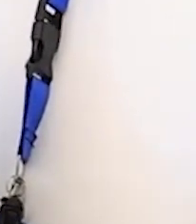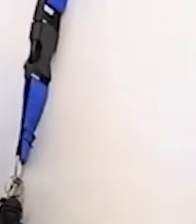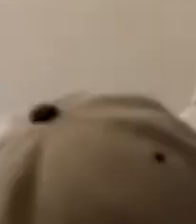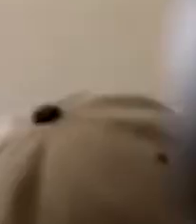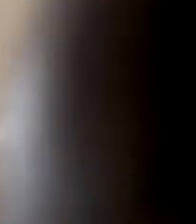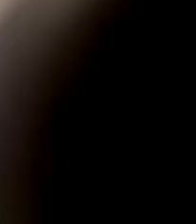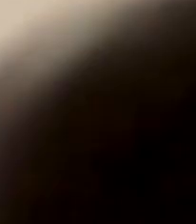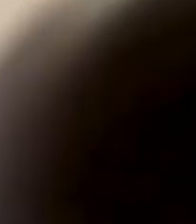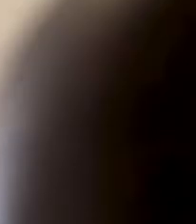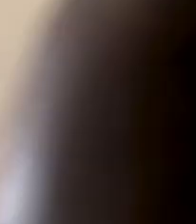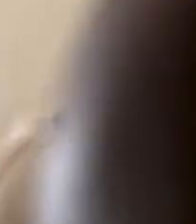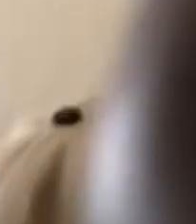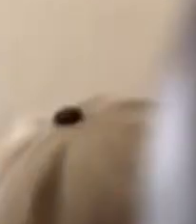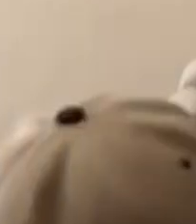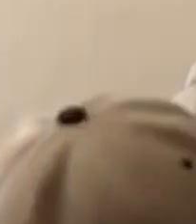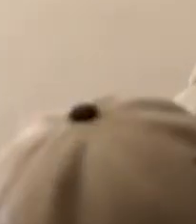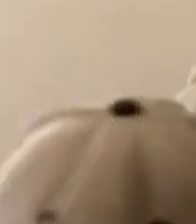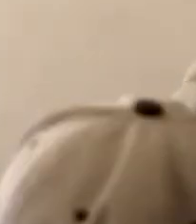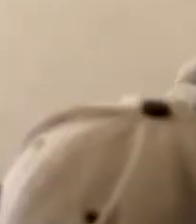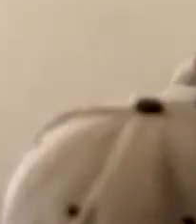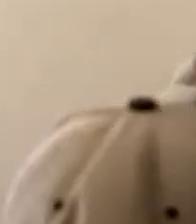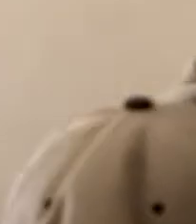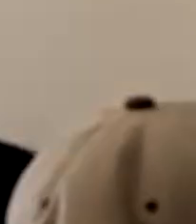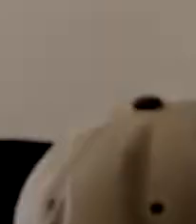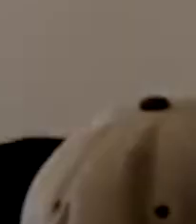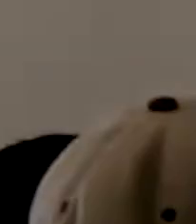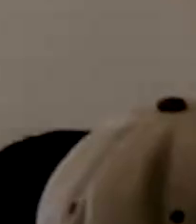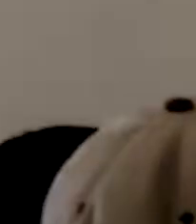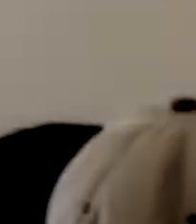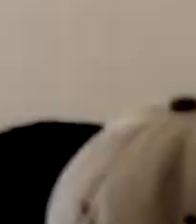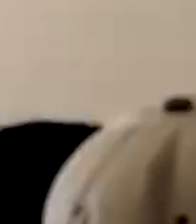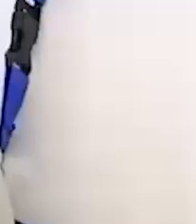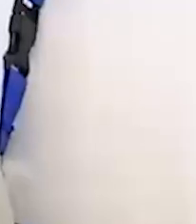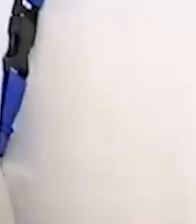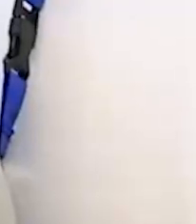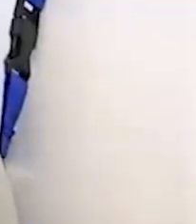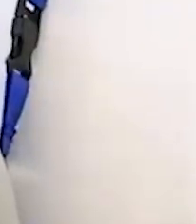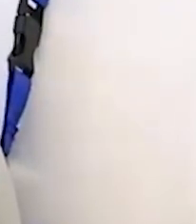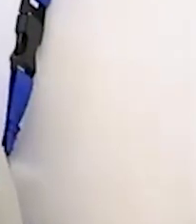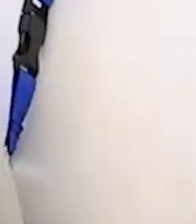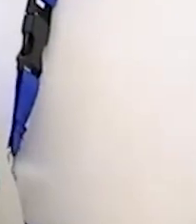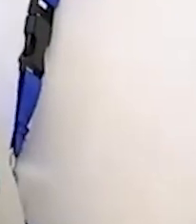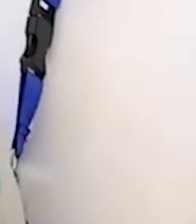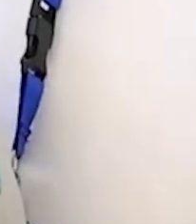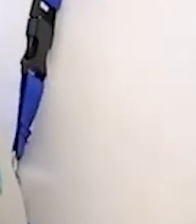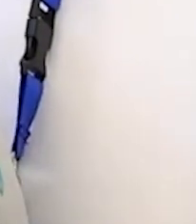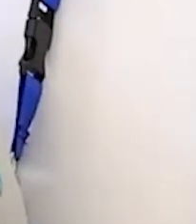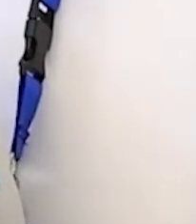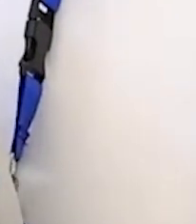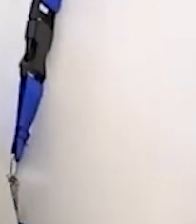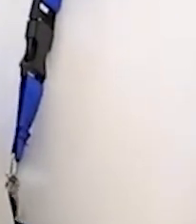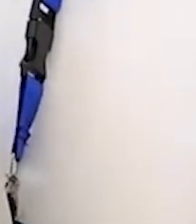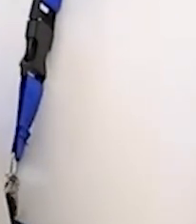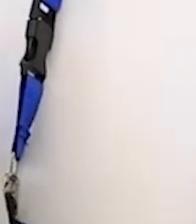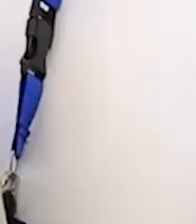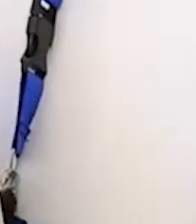kwamba anapata huduma bora za afya. Na ndio maana chini ya uongozi wake Rais William Samoei Ruto tukaweka mikakati bora kuhakikisha kwamba huduma